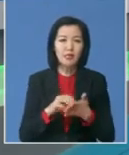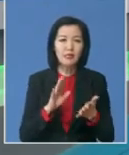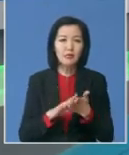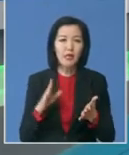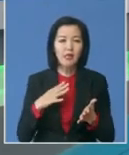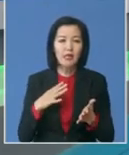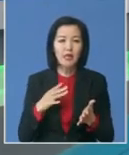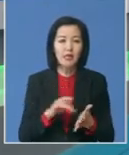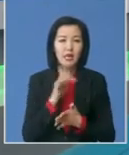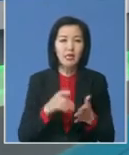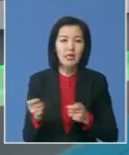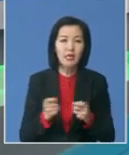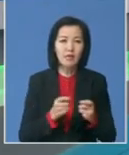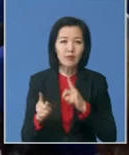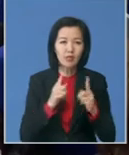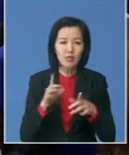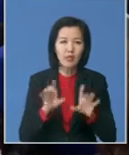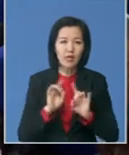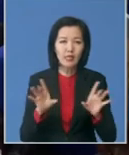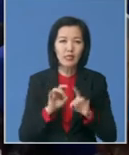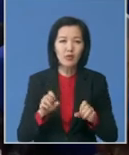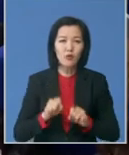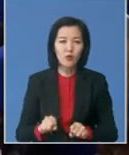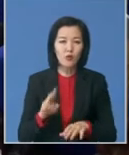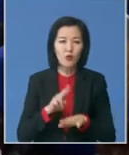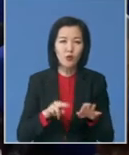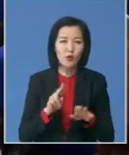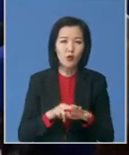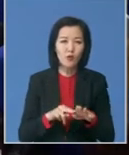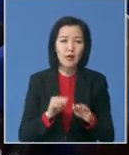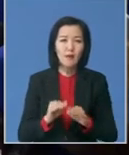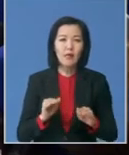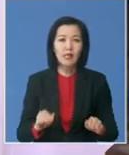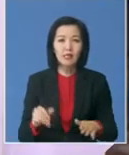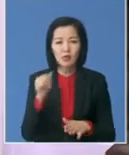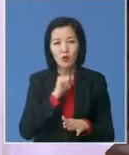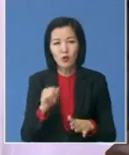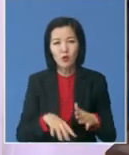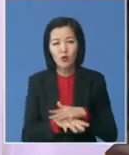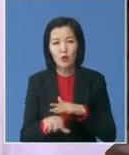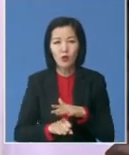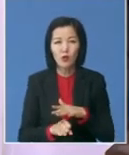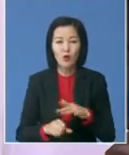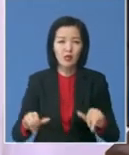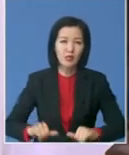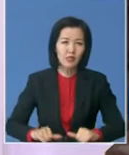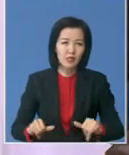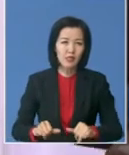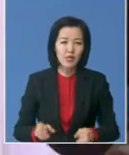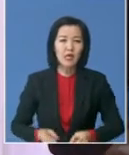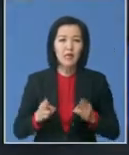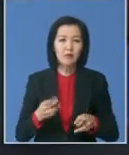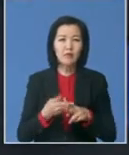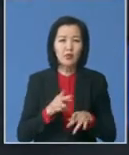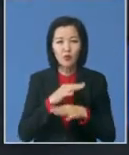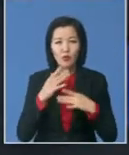Бұл туралы қалалық әкімдікте өткен жиында айтылды. Құқық қорғау қызметкерлерінің айтуынша, балалар арасында ұрлық, тонау, қарақшылық сынды қылмыстар